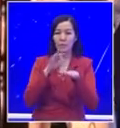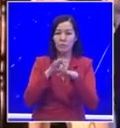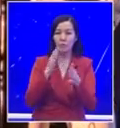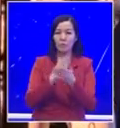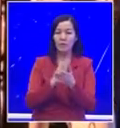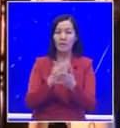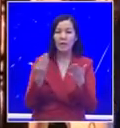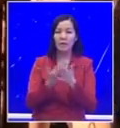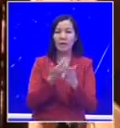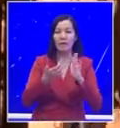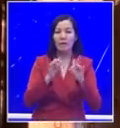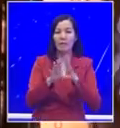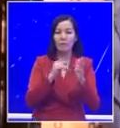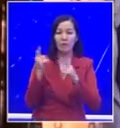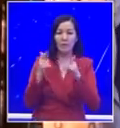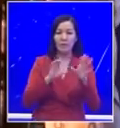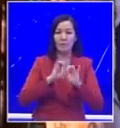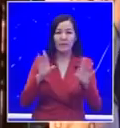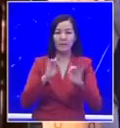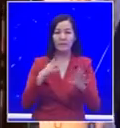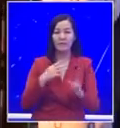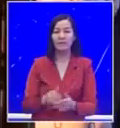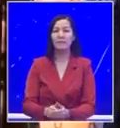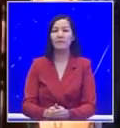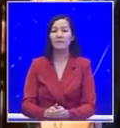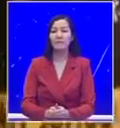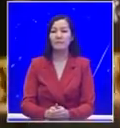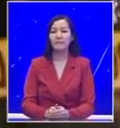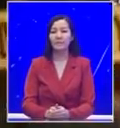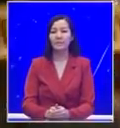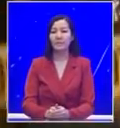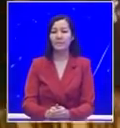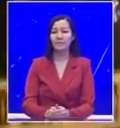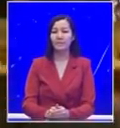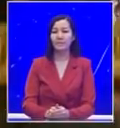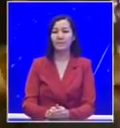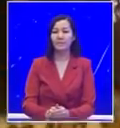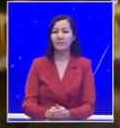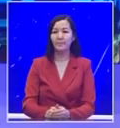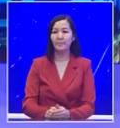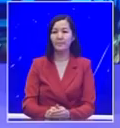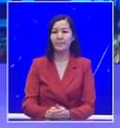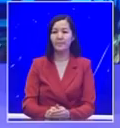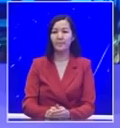жатыр. Топтаманы ғаламтар ақпараттарымен дайындаған Елдана Серікбайқызы, Жетісу телеарнасы.